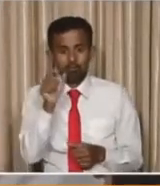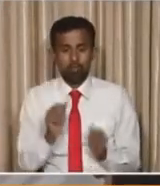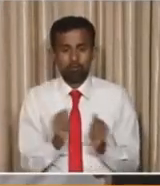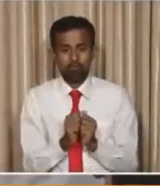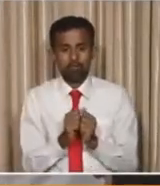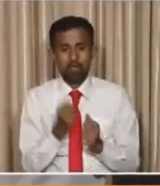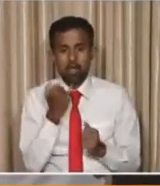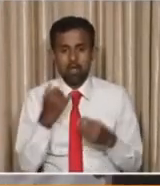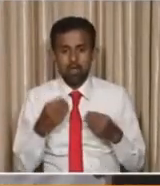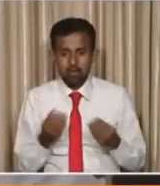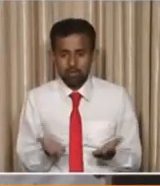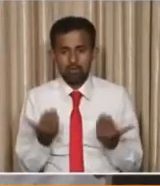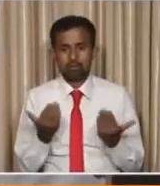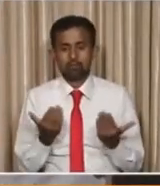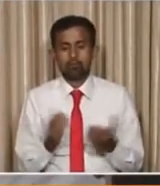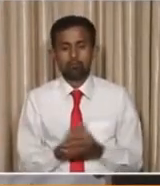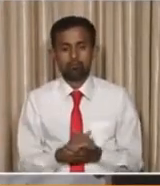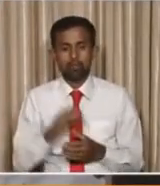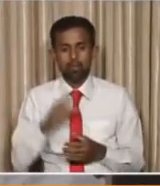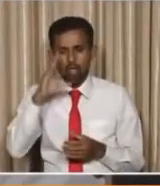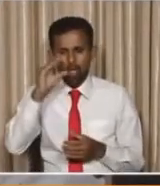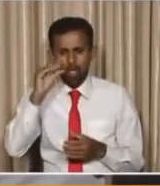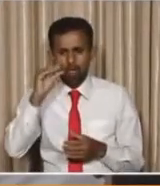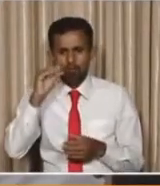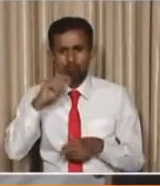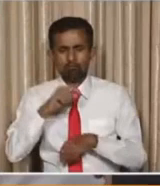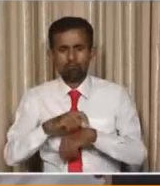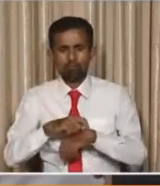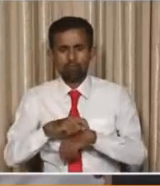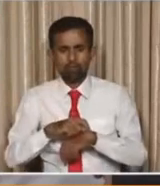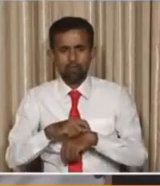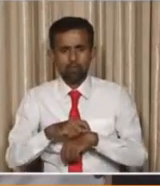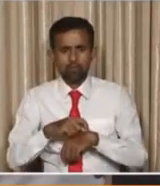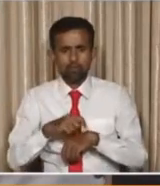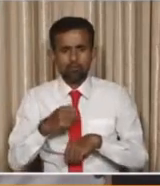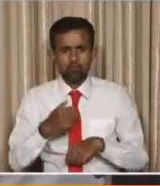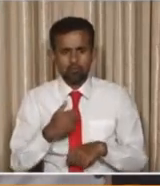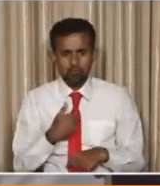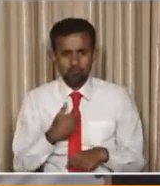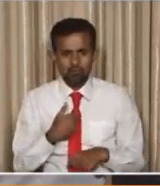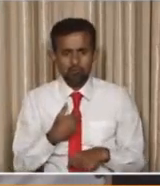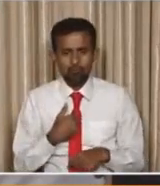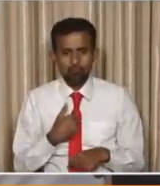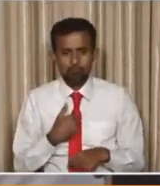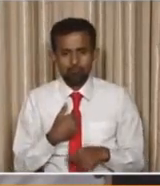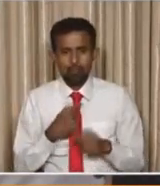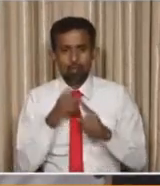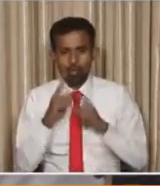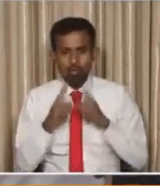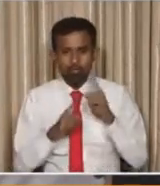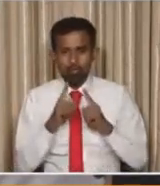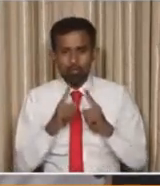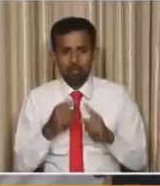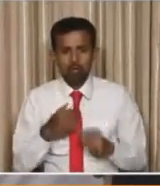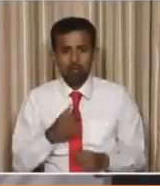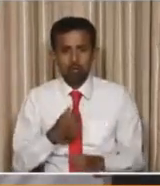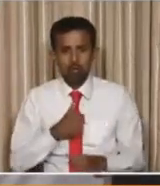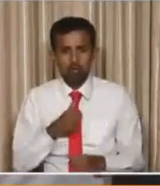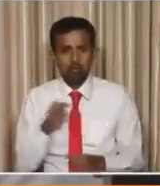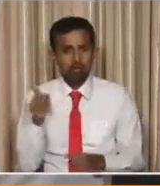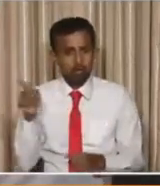කටයුතු ලේසියෙන් කරන්න කියලා. හැන්දෑවෙත් මම ඒ ගැන කතා කරද්දි මම කැමති